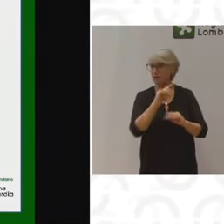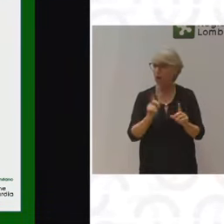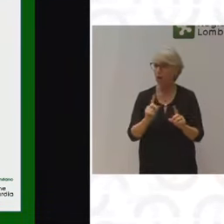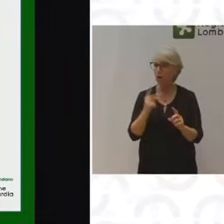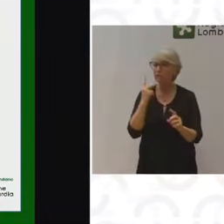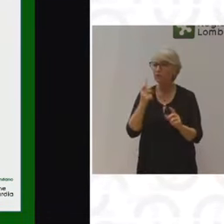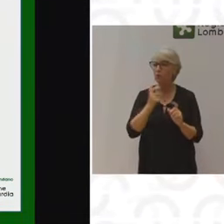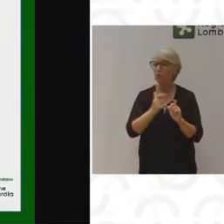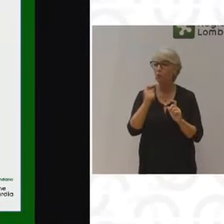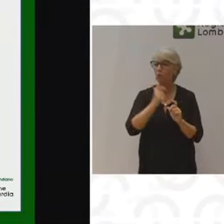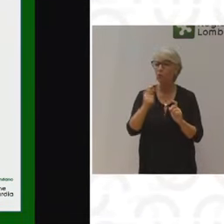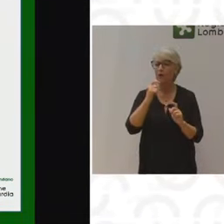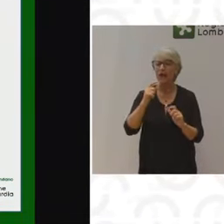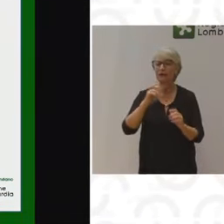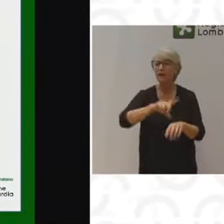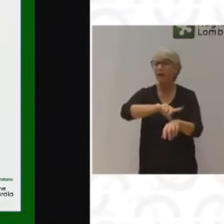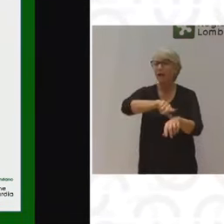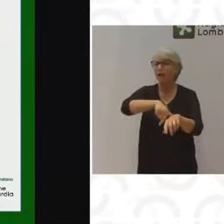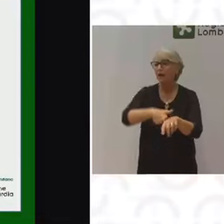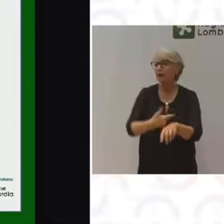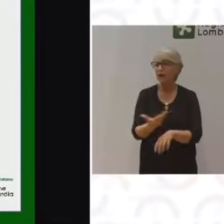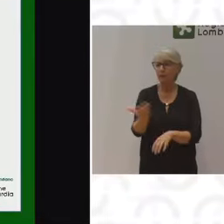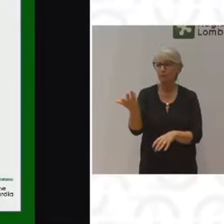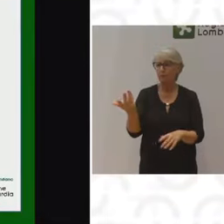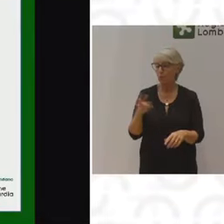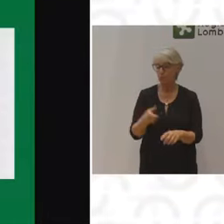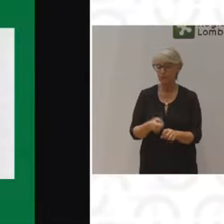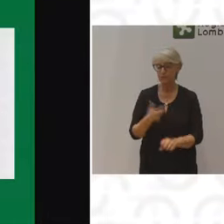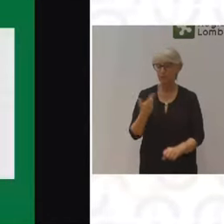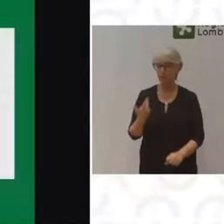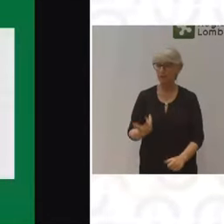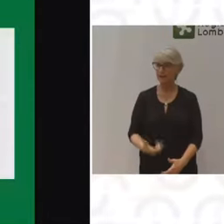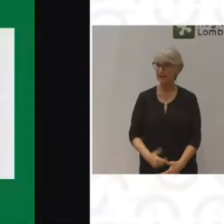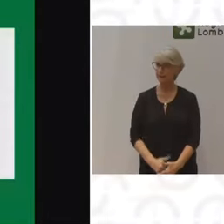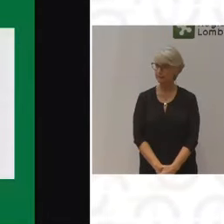è di durata nel tempo, e questo è un elemento fondamentale.